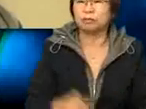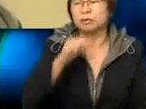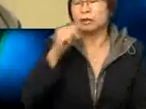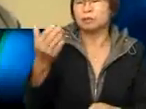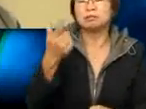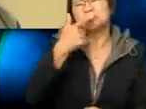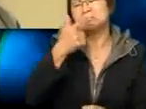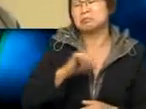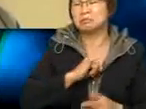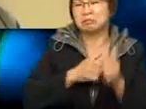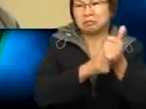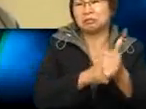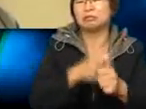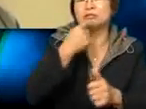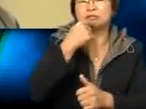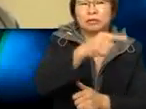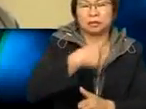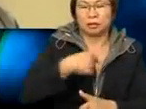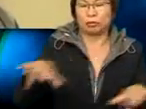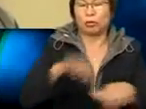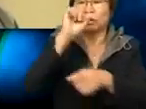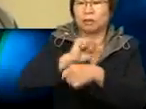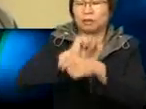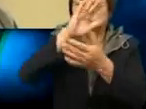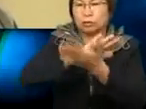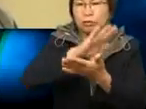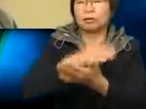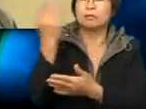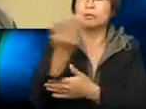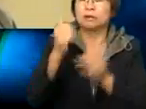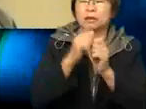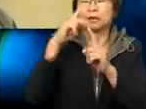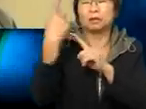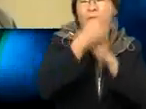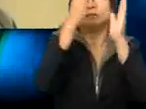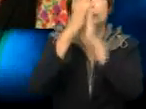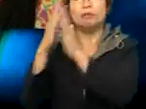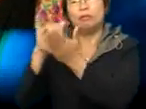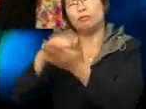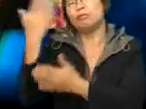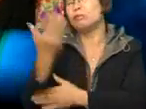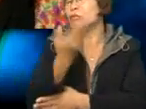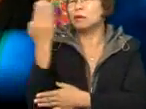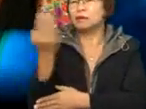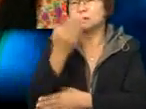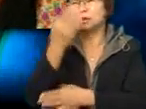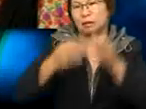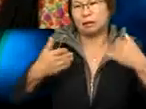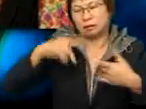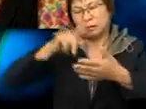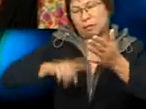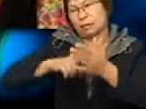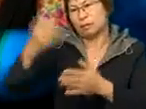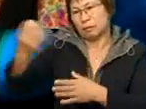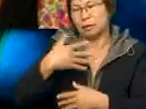saya ikut. Dia suruh saya buat kerja sekolah. Lagipun, dia dah biasa dengan keadaan di bandar tu. Kalau ada apa-apa nanti,